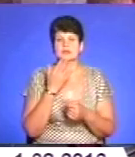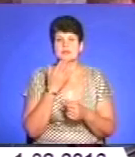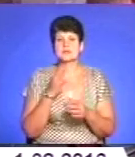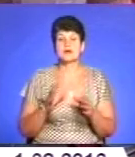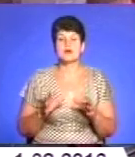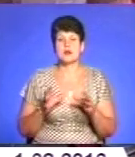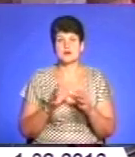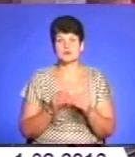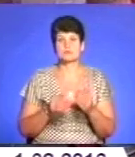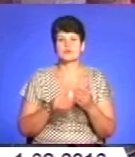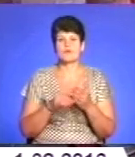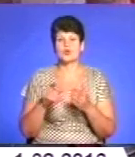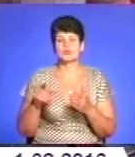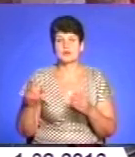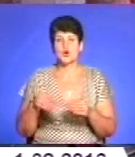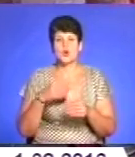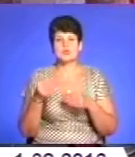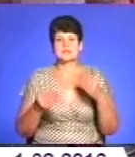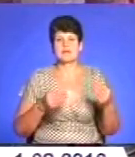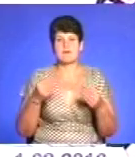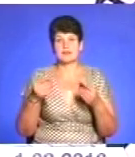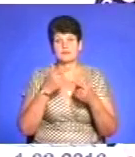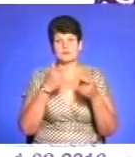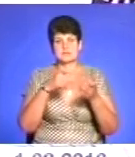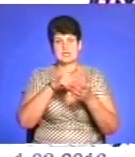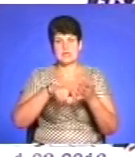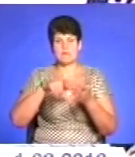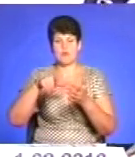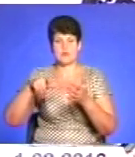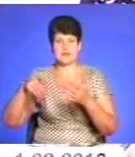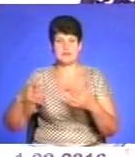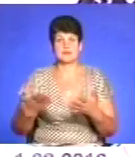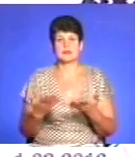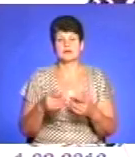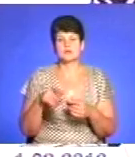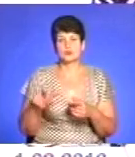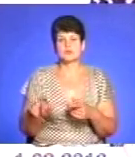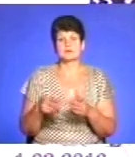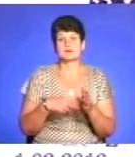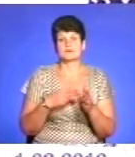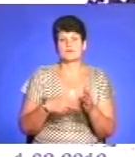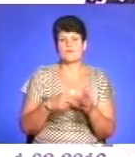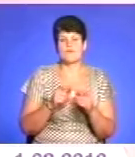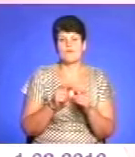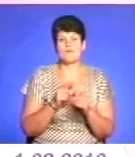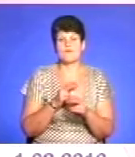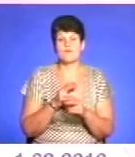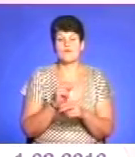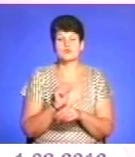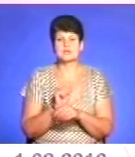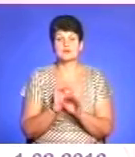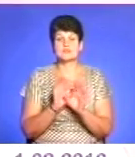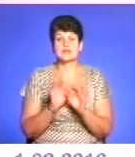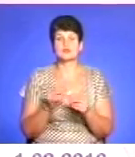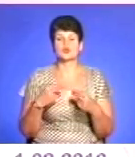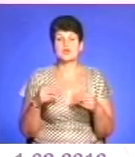з волонтерами роздавали інформаційні буклети пасажирам на залізничному вокзалі та роз'яснювали, торгівля людьми – це не міф,